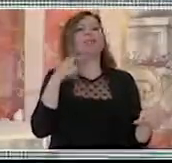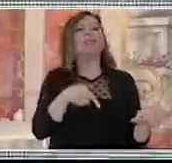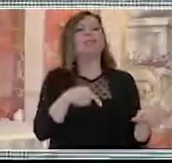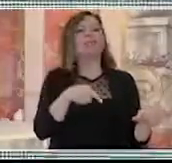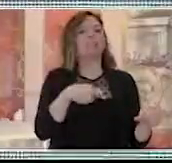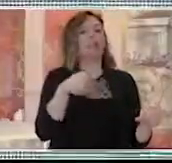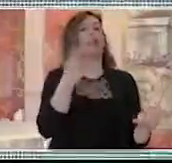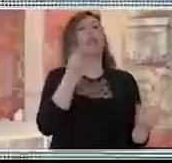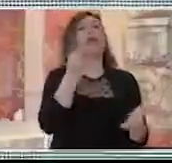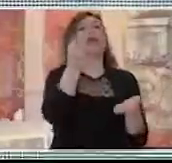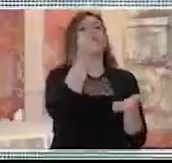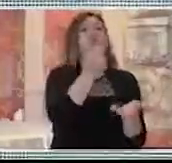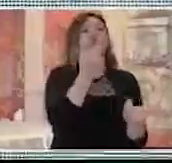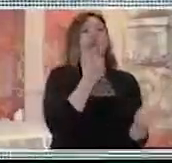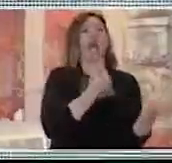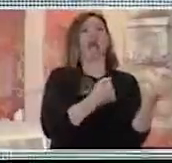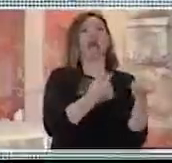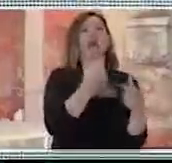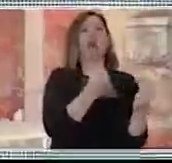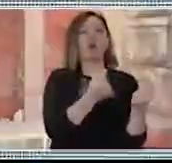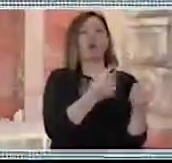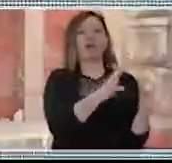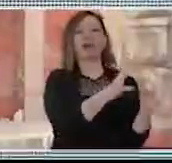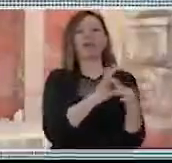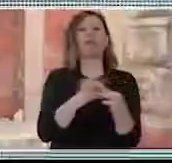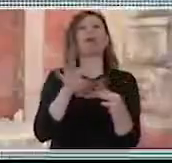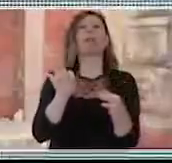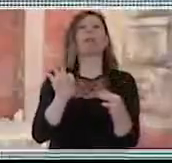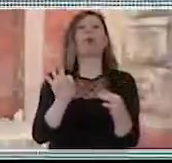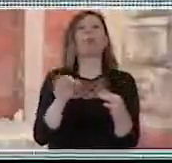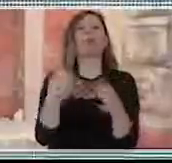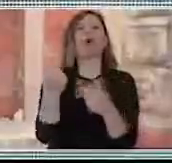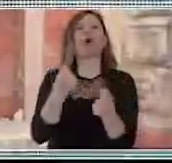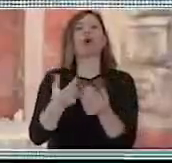diventino economia reale, diventino PIL fondamentale.